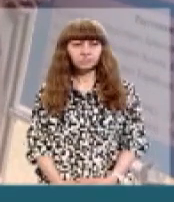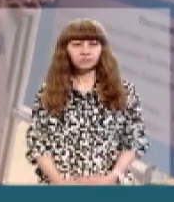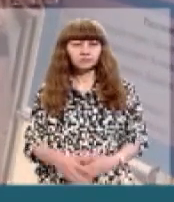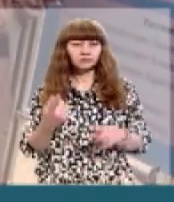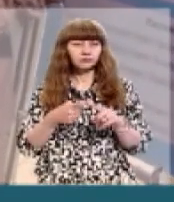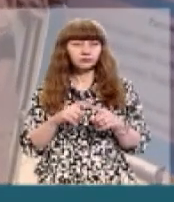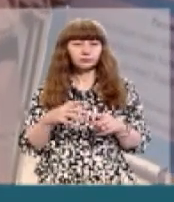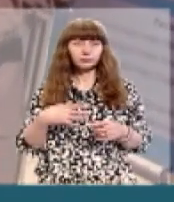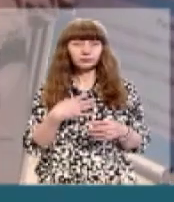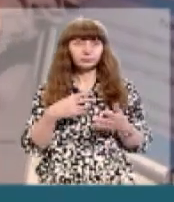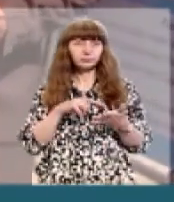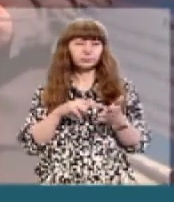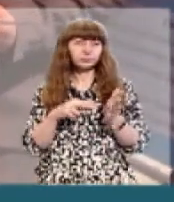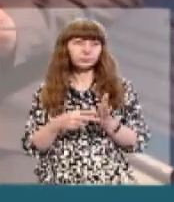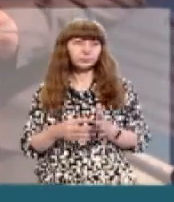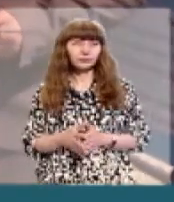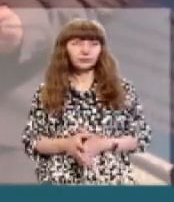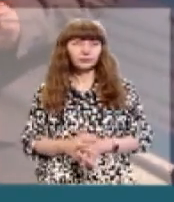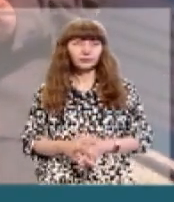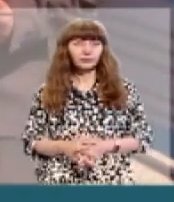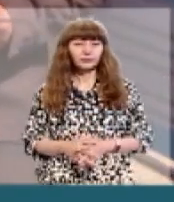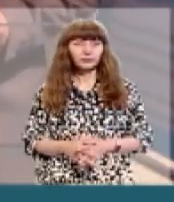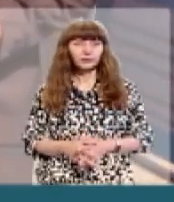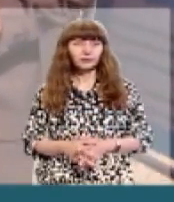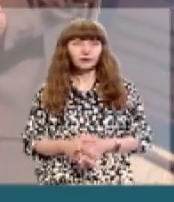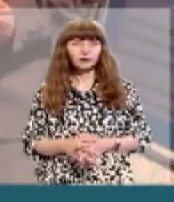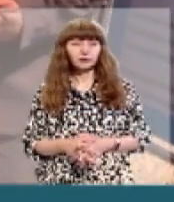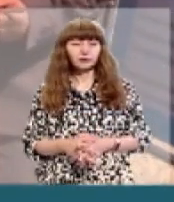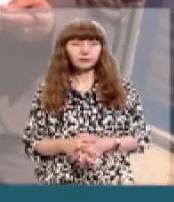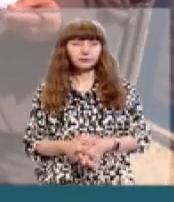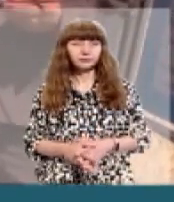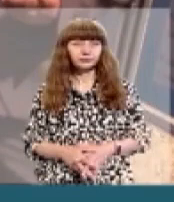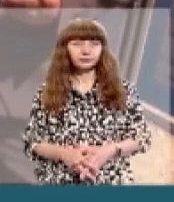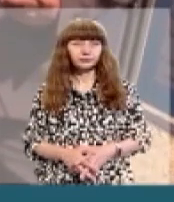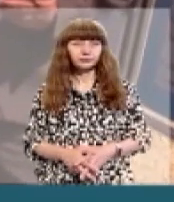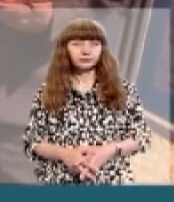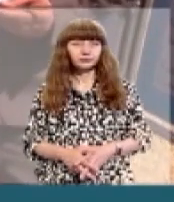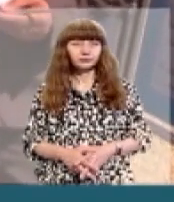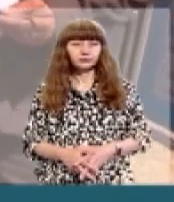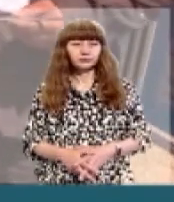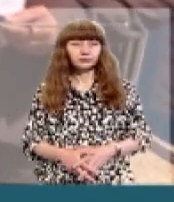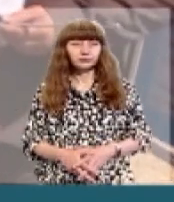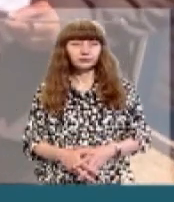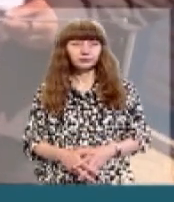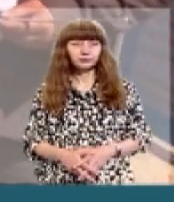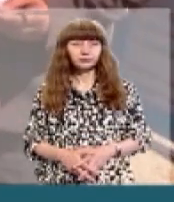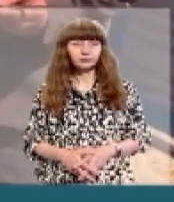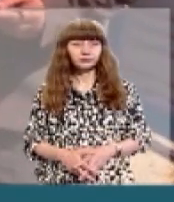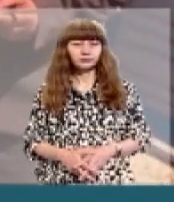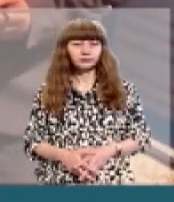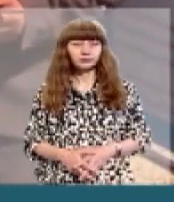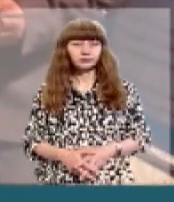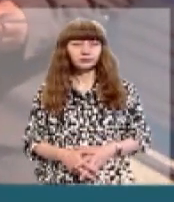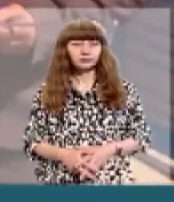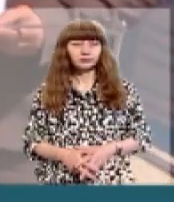важнейший проект. И тогда в городе Аркалыке будет такой транспортный узел собирается.